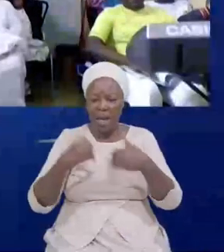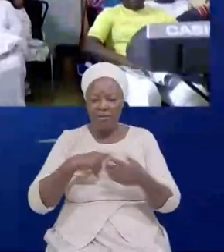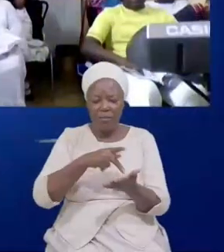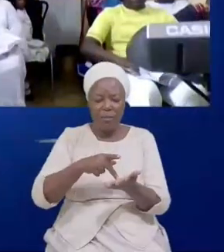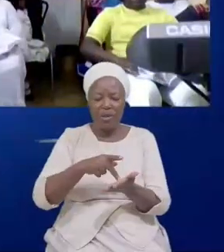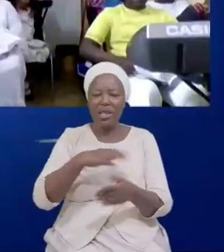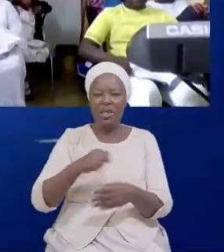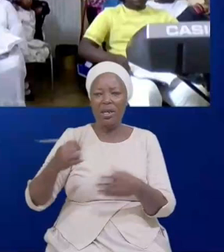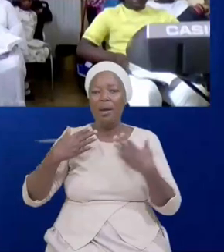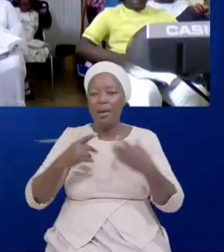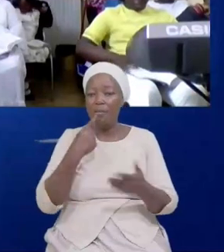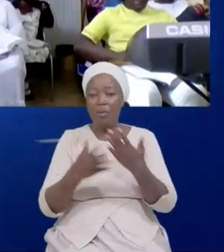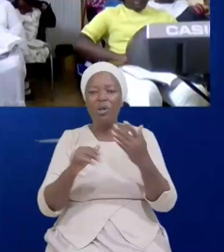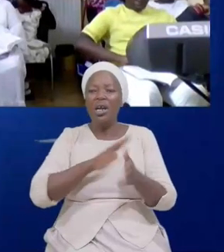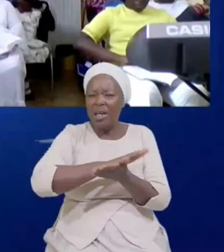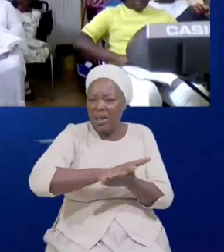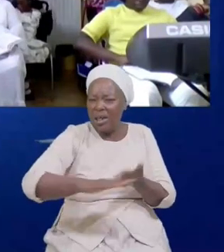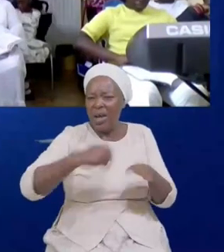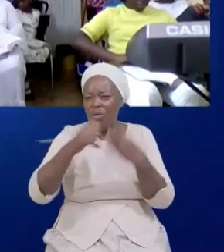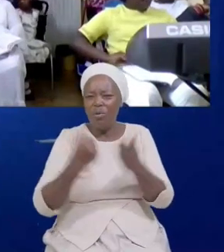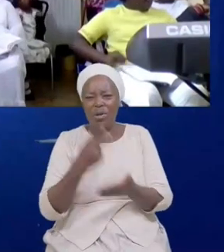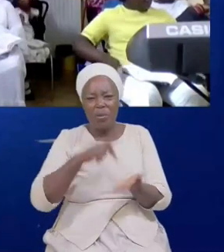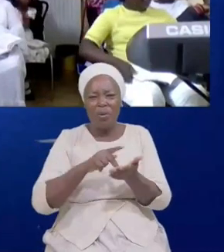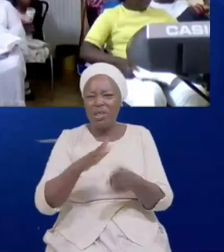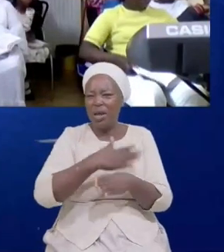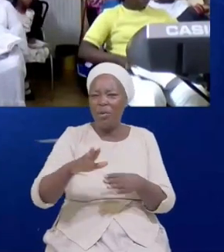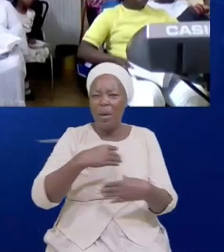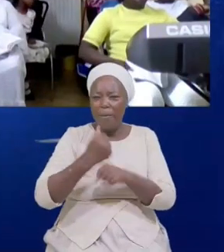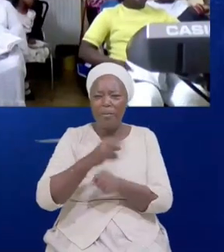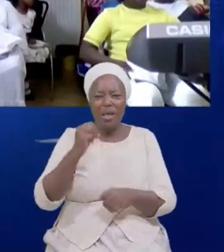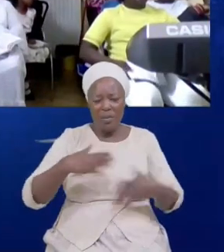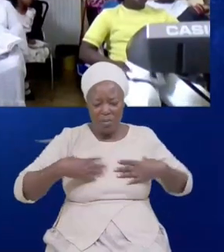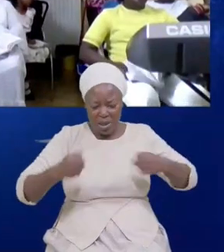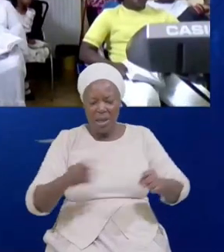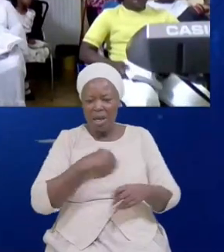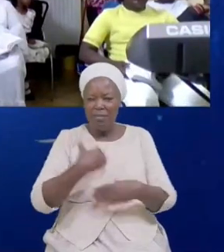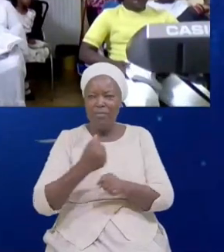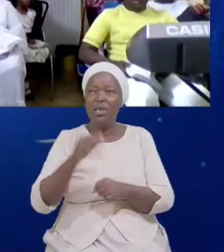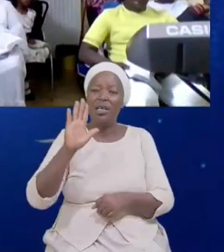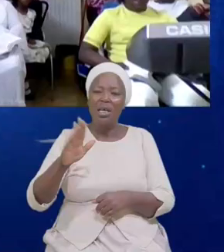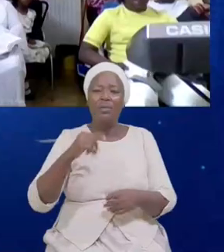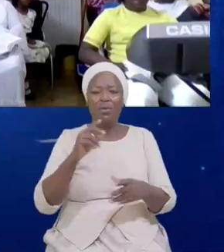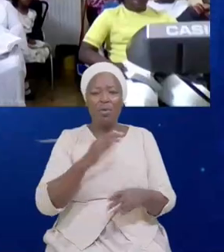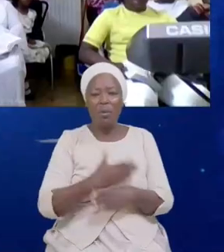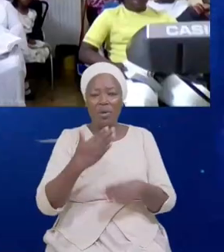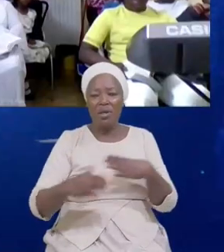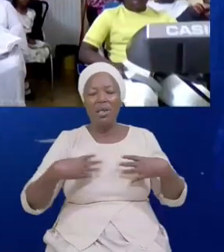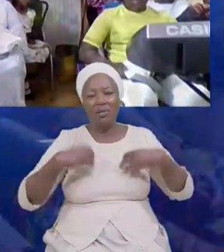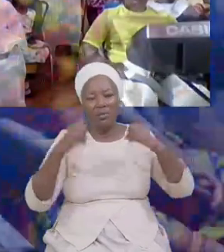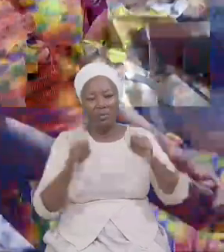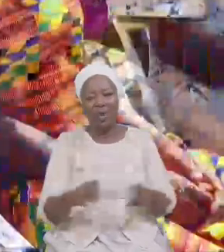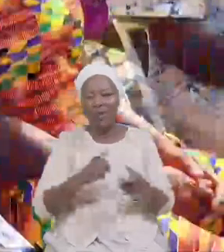le poison et qu'il soit guéri et qu'il soit complètement en bonne santé. Et j'ai dit,